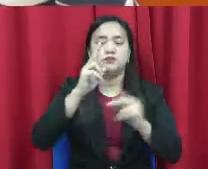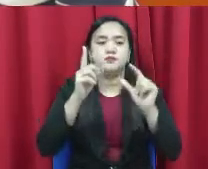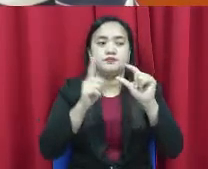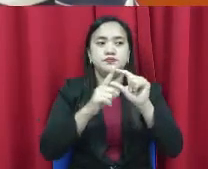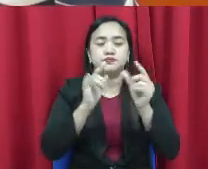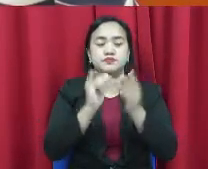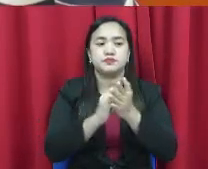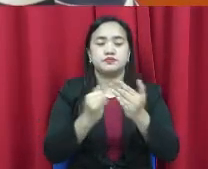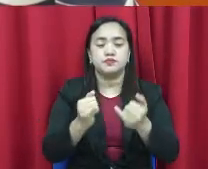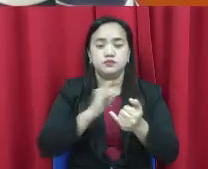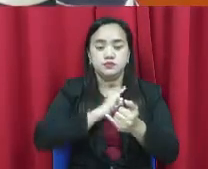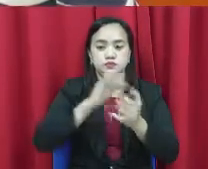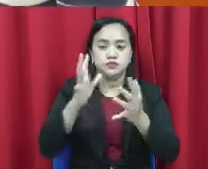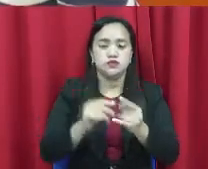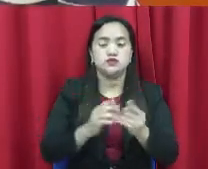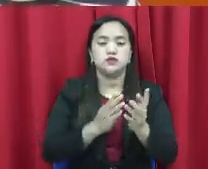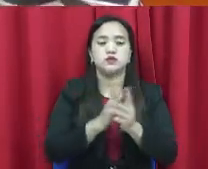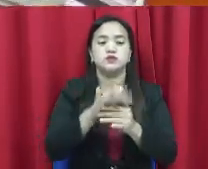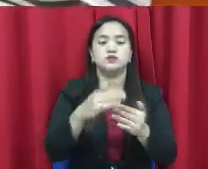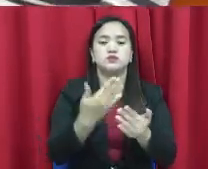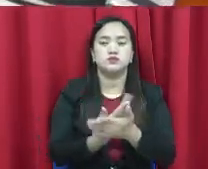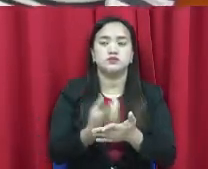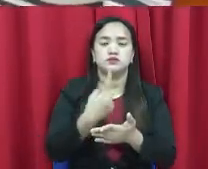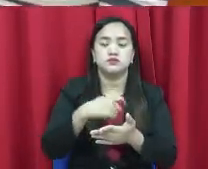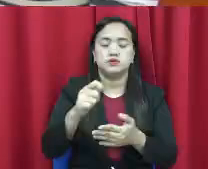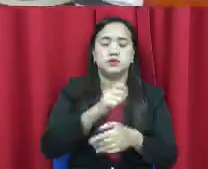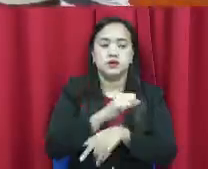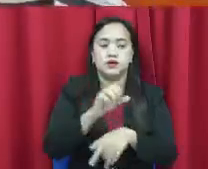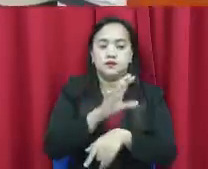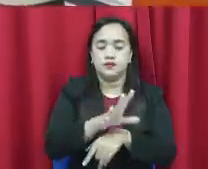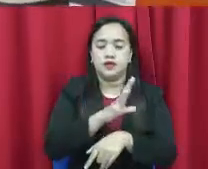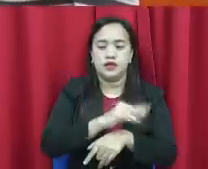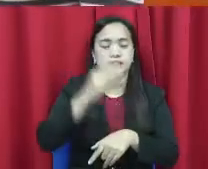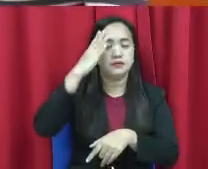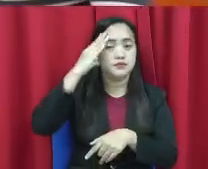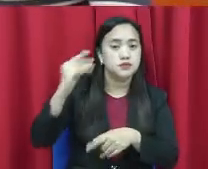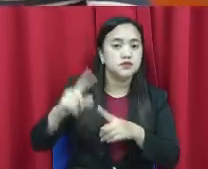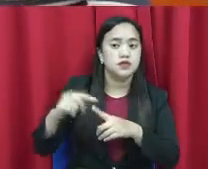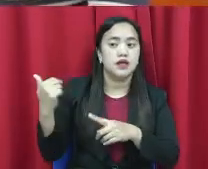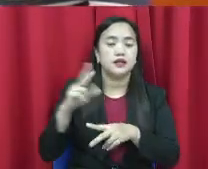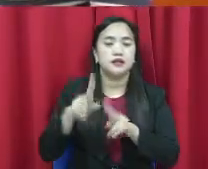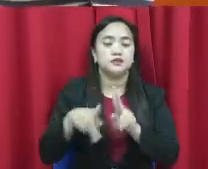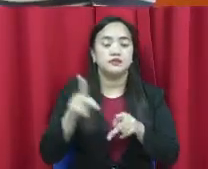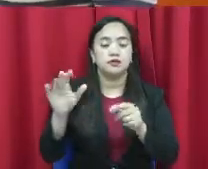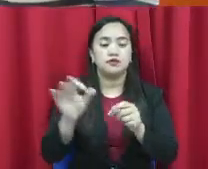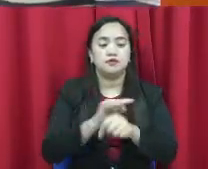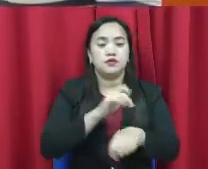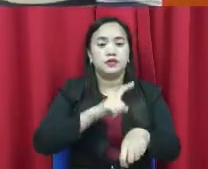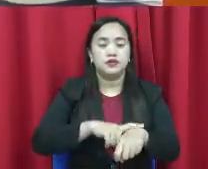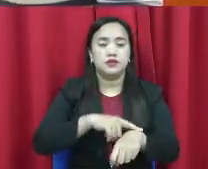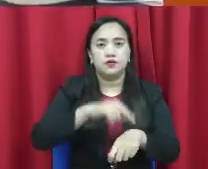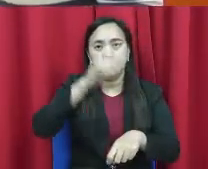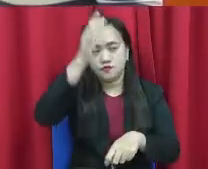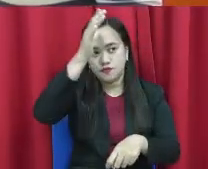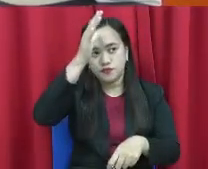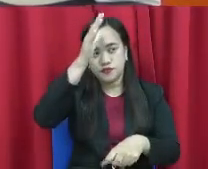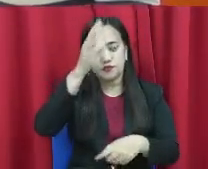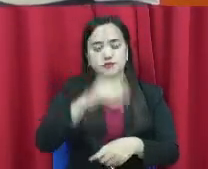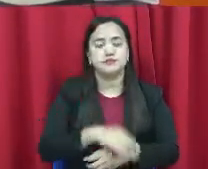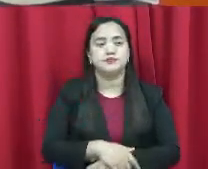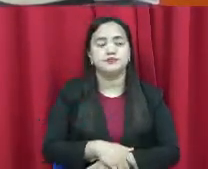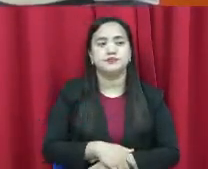ito ang gagawin ko through also the advice and experience ng ibang mga ah fulltime fathers po dito na kasama po